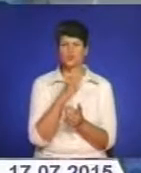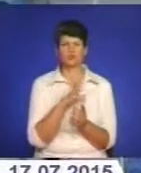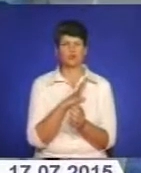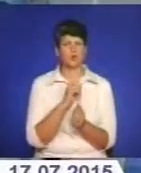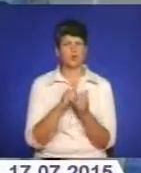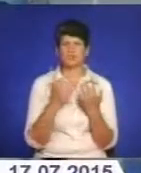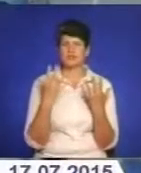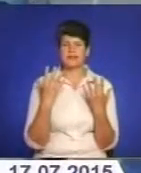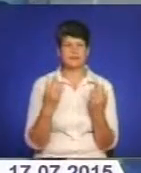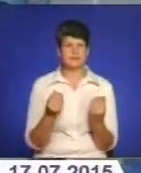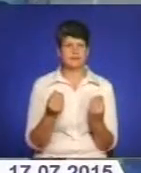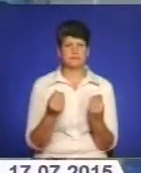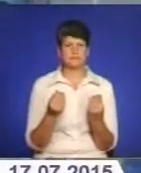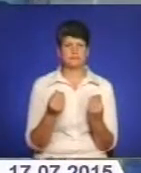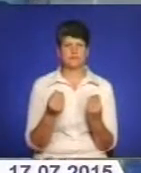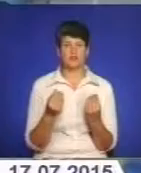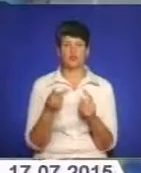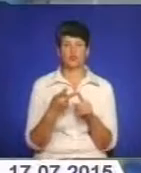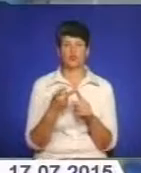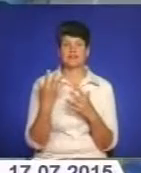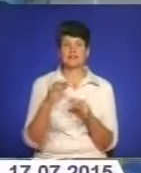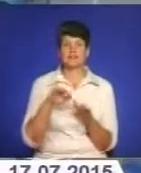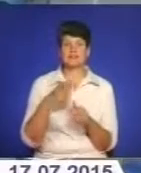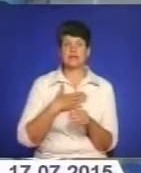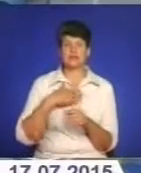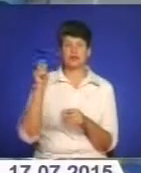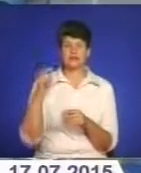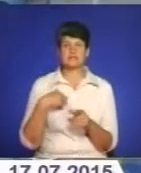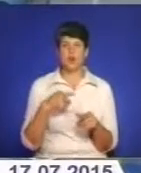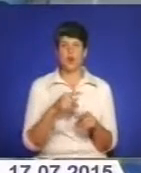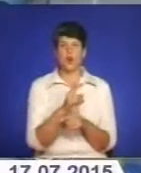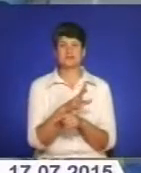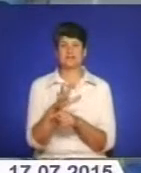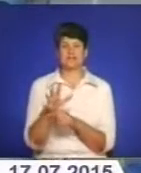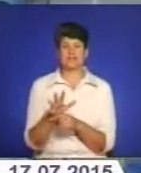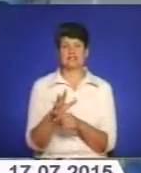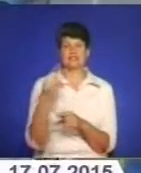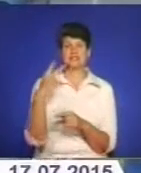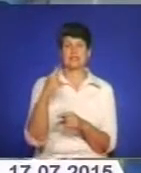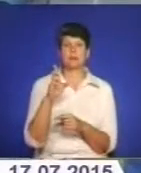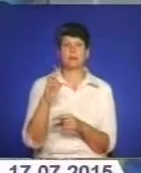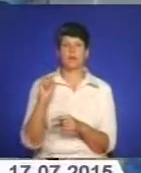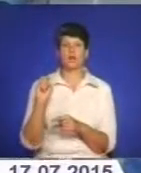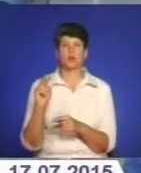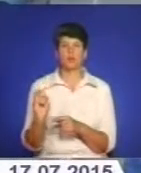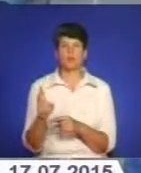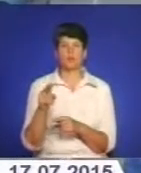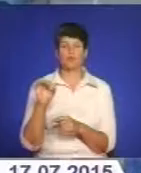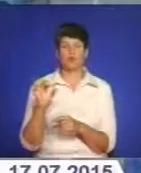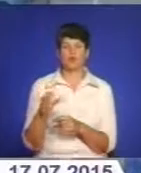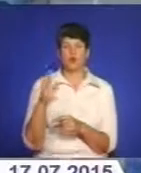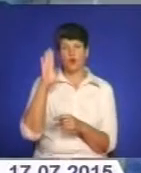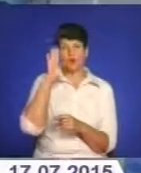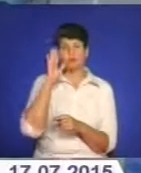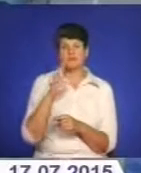тому що в другий день після нашого приїзду нас обстріляли градами, 20-й блокпост. Хлопці були на посту,